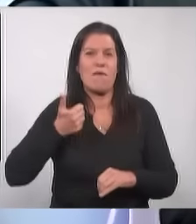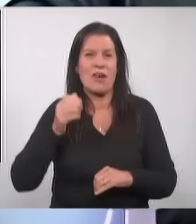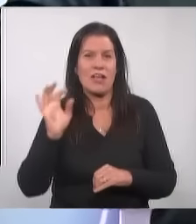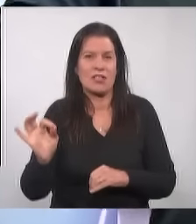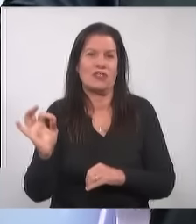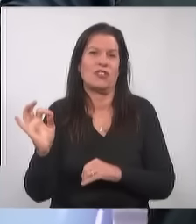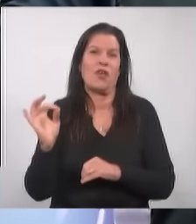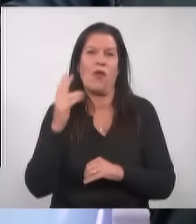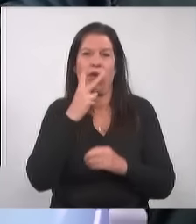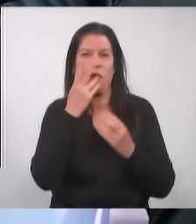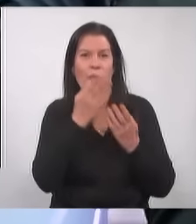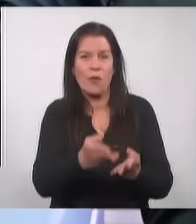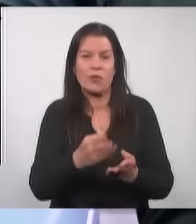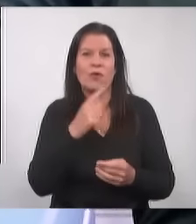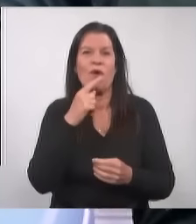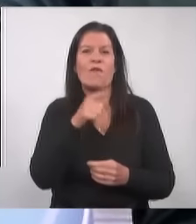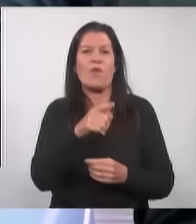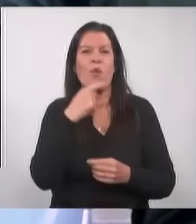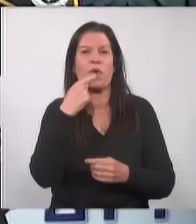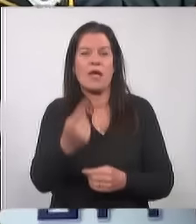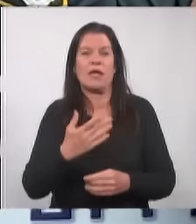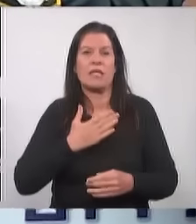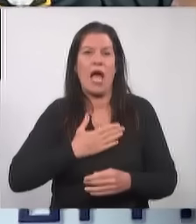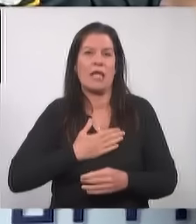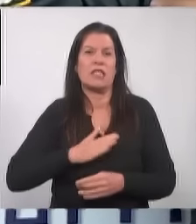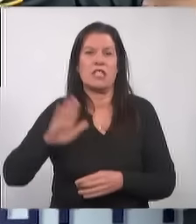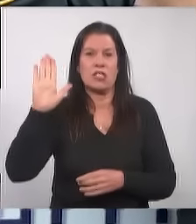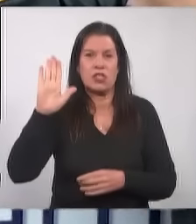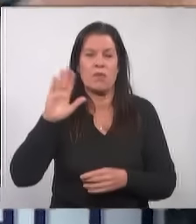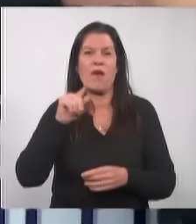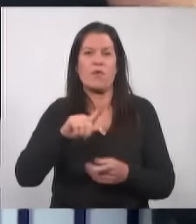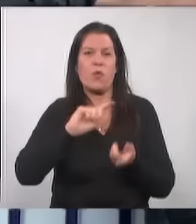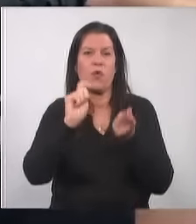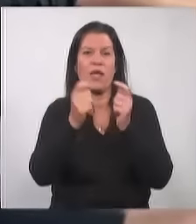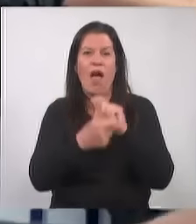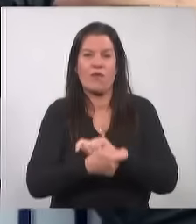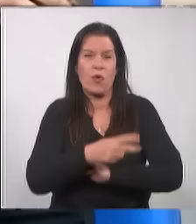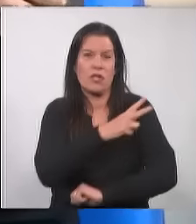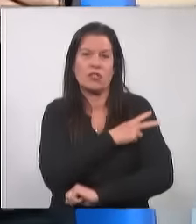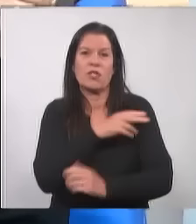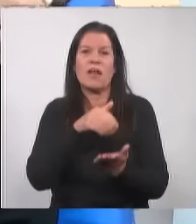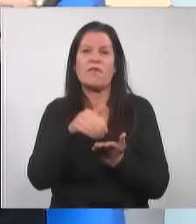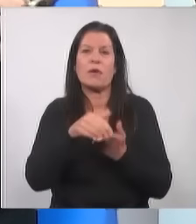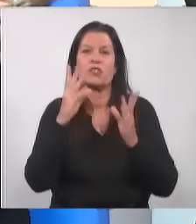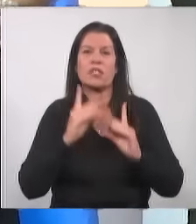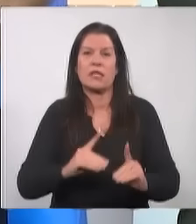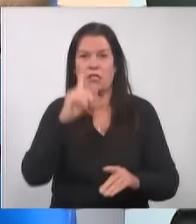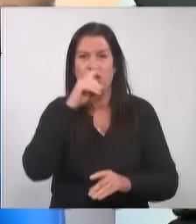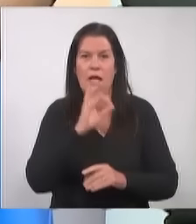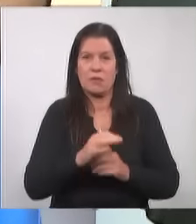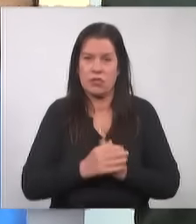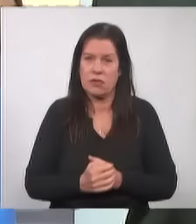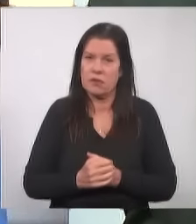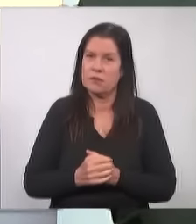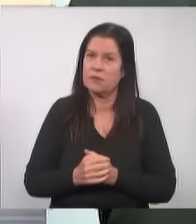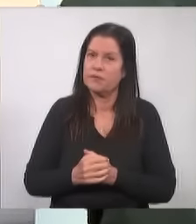נשבע, יהפוך מאזרח לשוטר וימשיך בדרכו של אבא. תחזור אחריי, אני מתחייב.